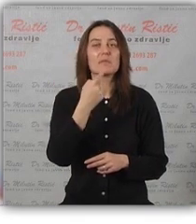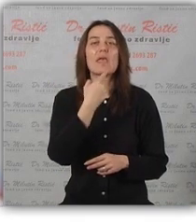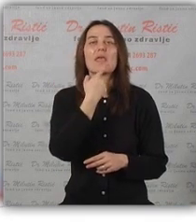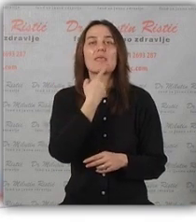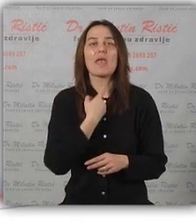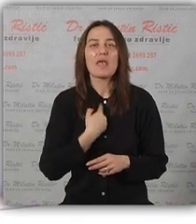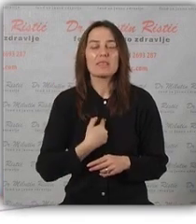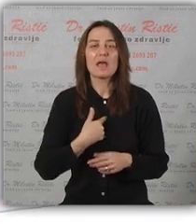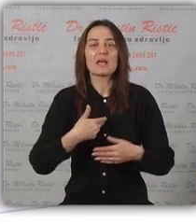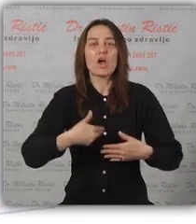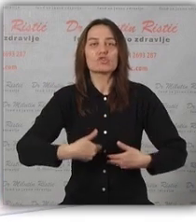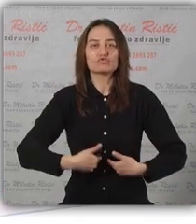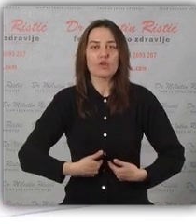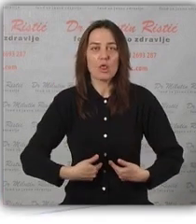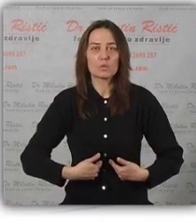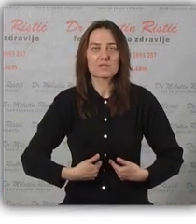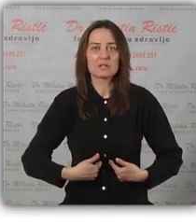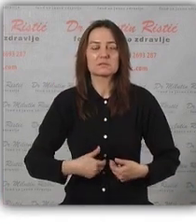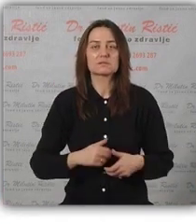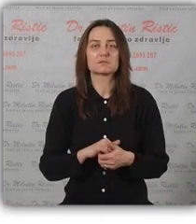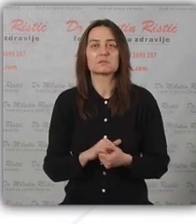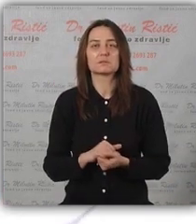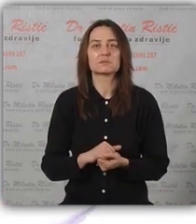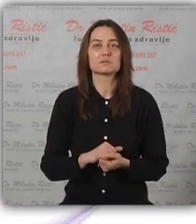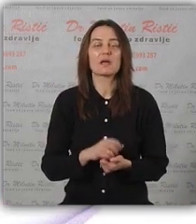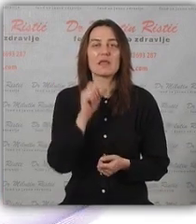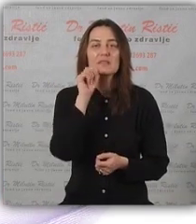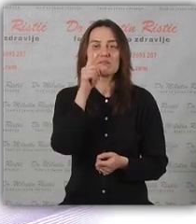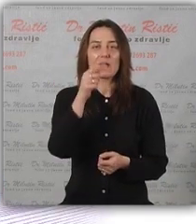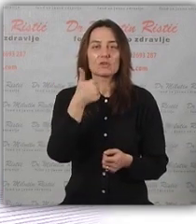na jednjak, želudac,